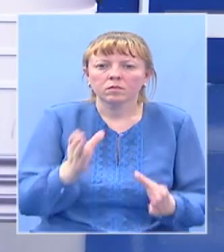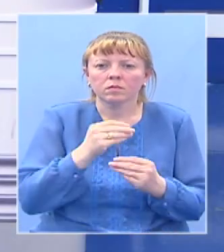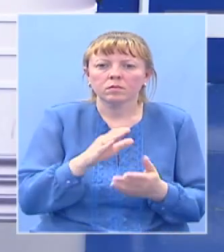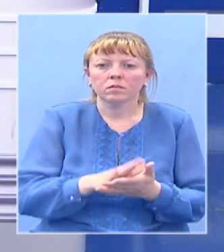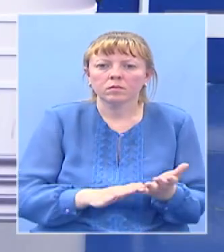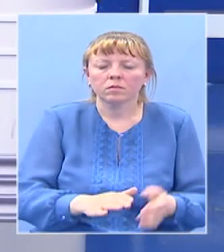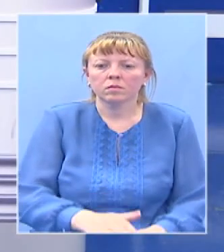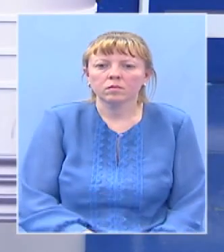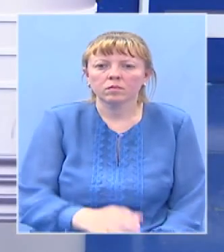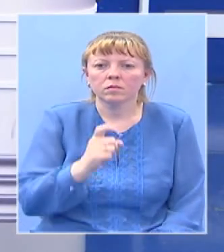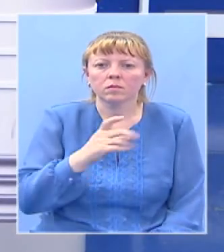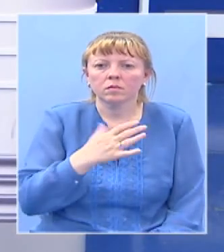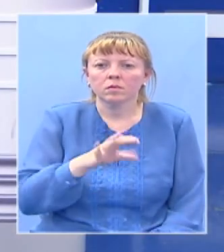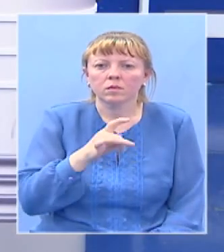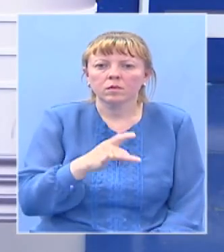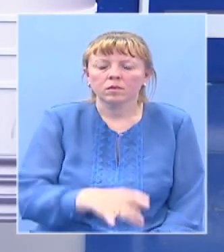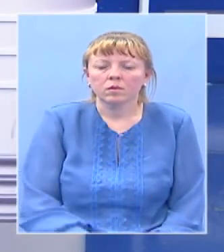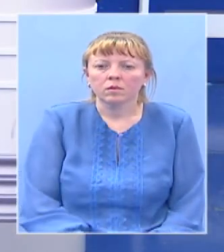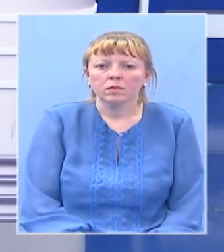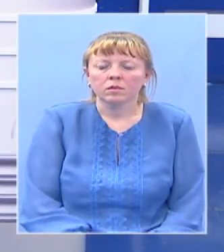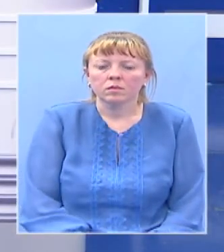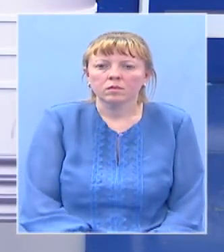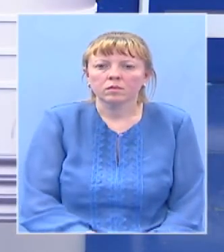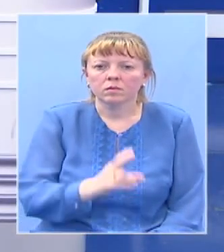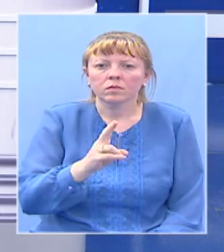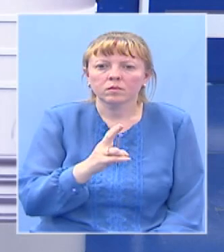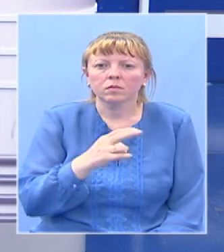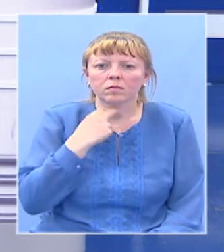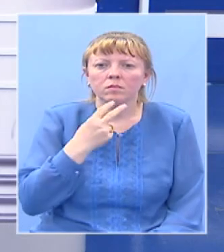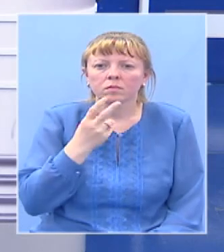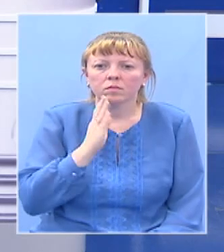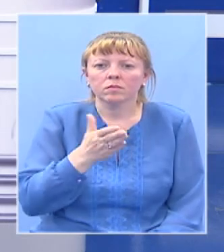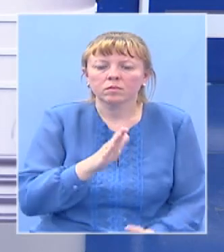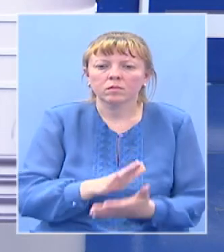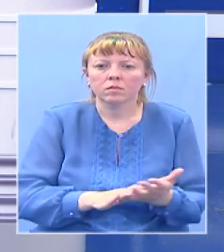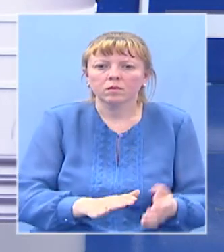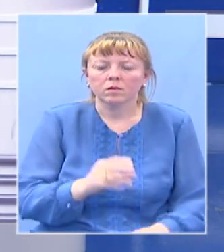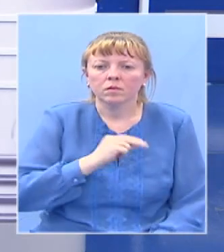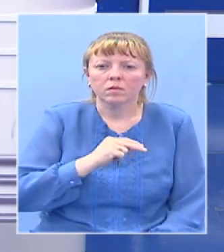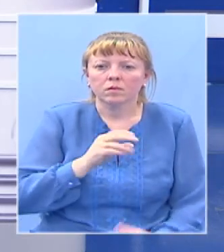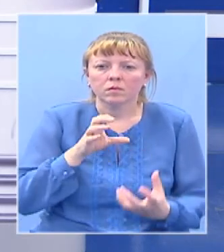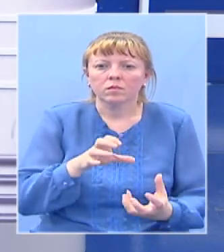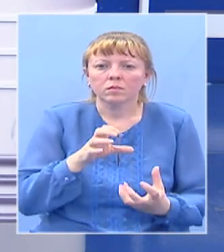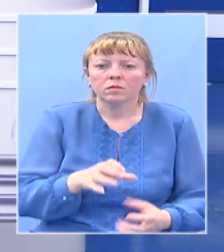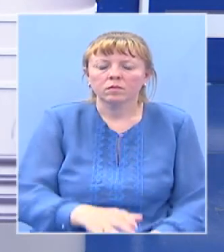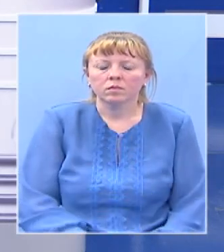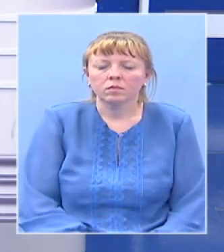вот интегрировать вашу систему системы сергек как это повлияет в дальнейшем на работу транспортной